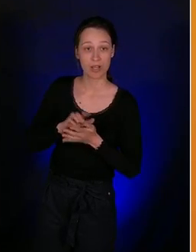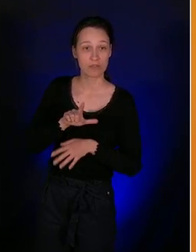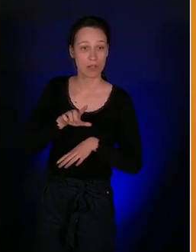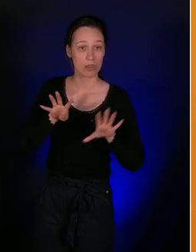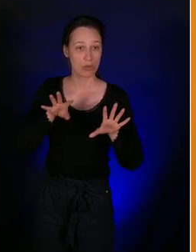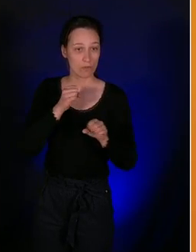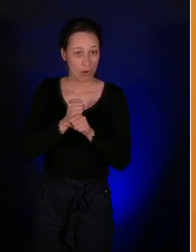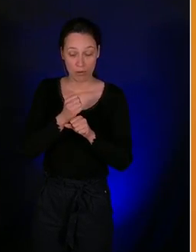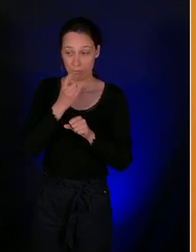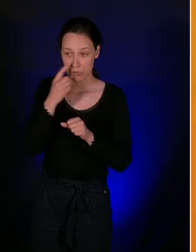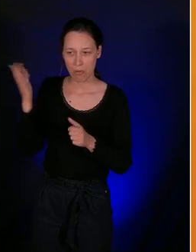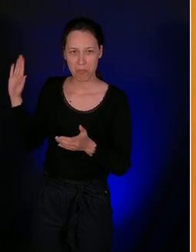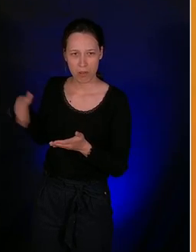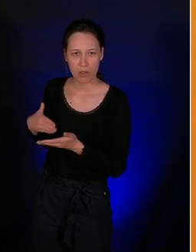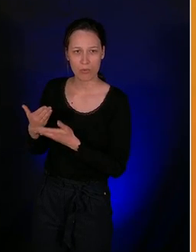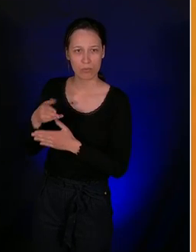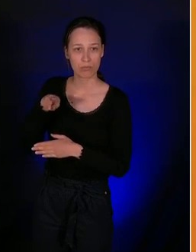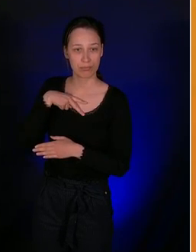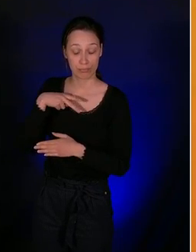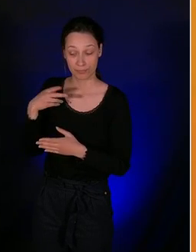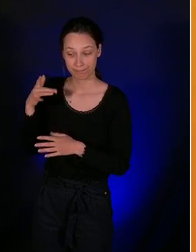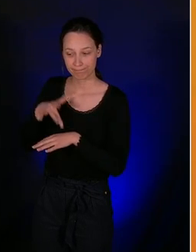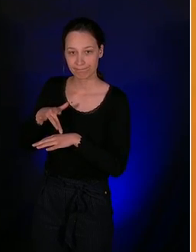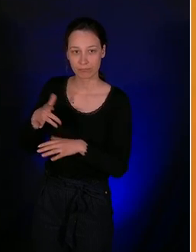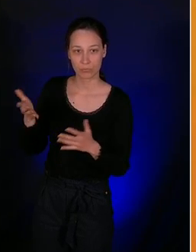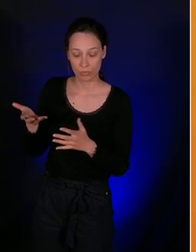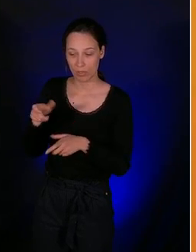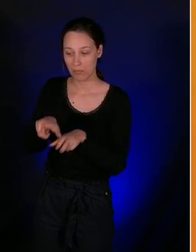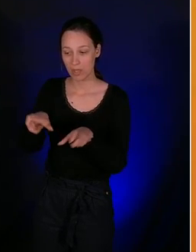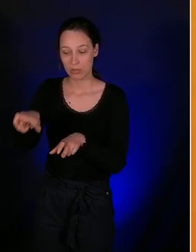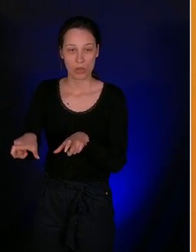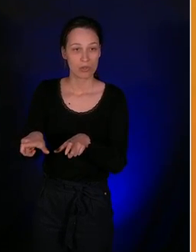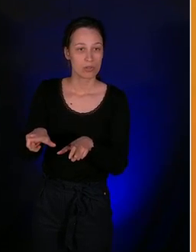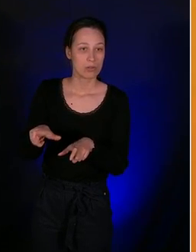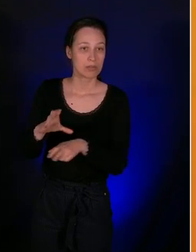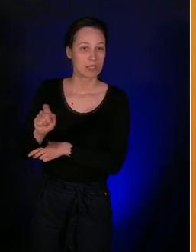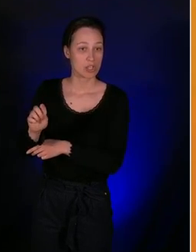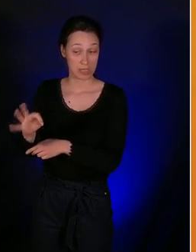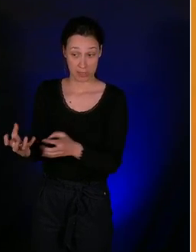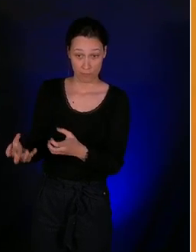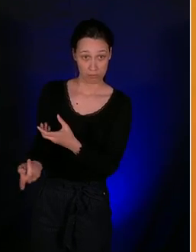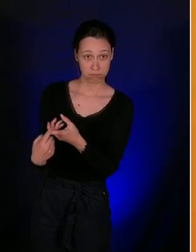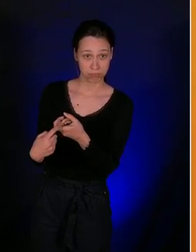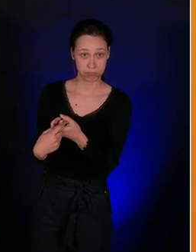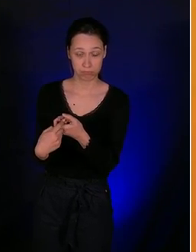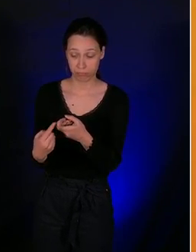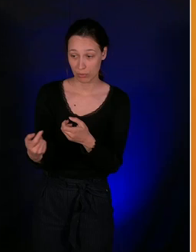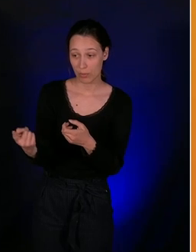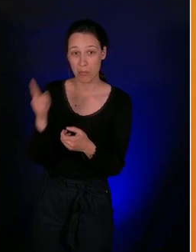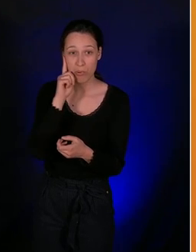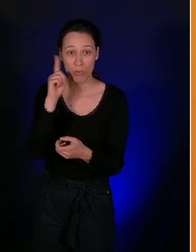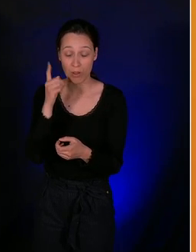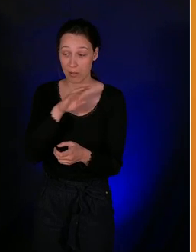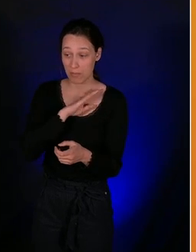mon parcours. Les adhérents de la CGT viennent soit par idéo, soit suite au travail que la CGT accomplit pour